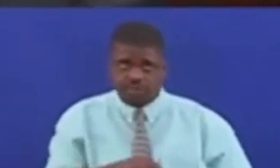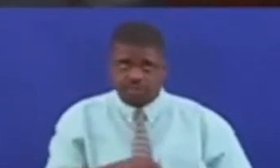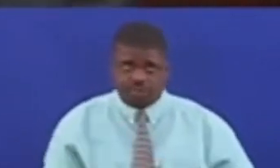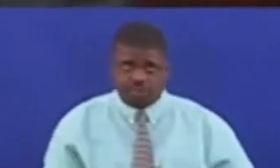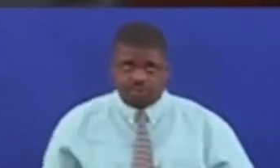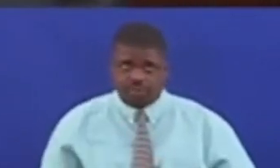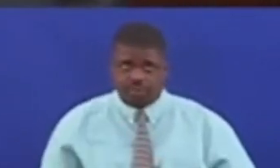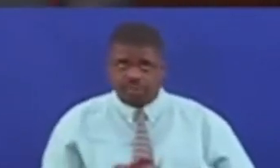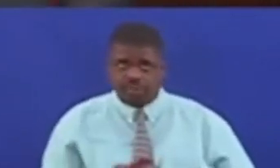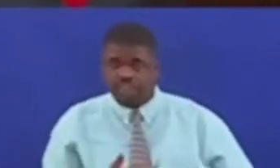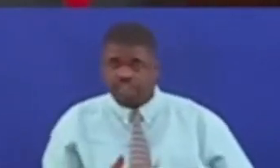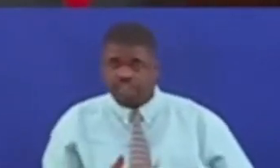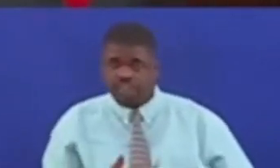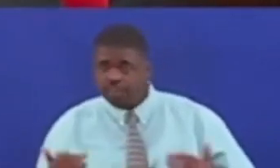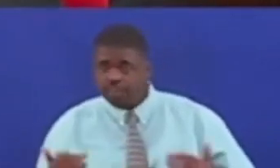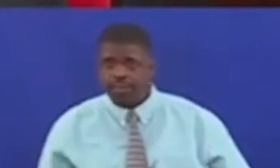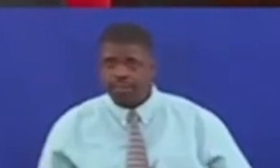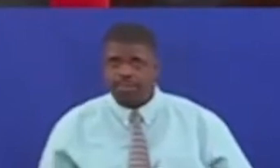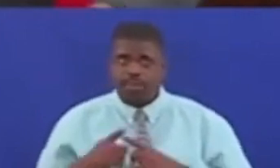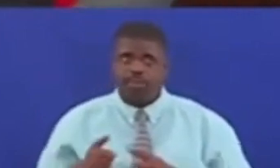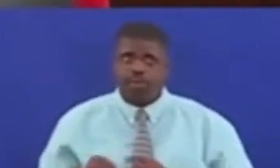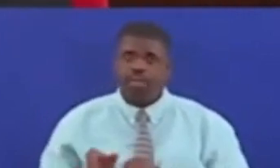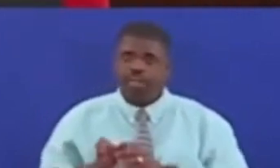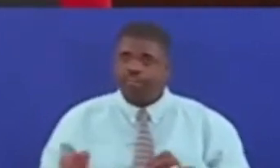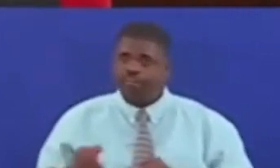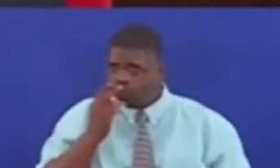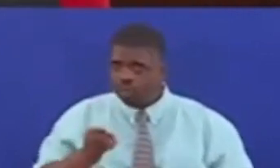ngapi, na mapori tengevu